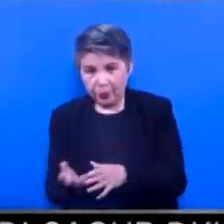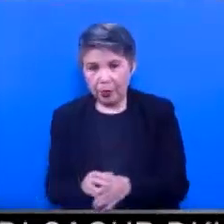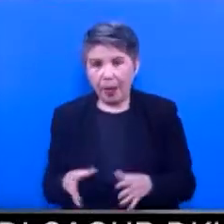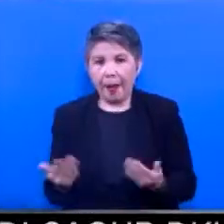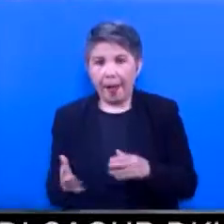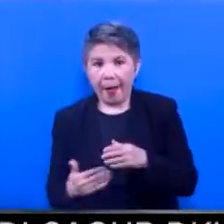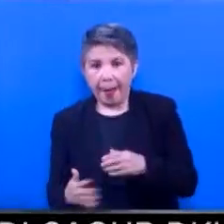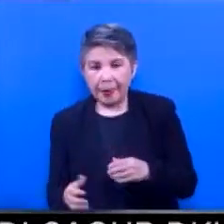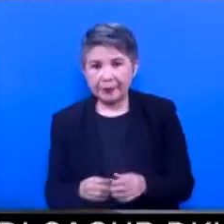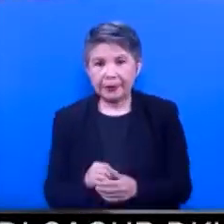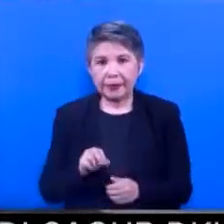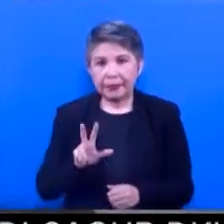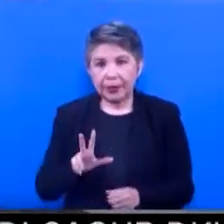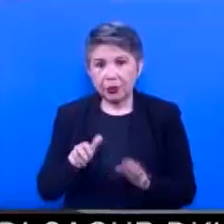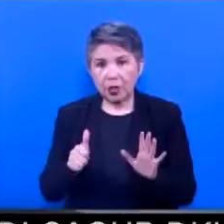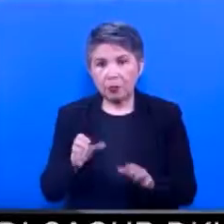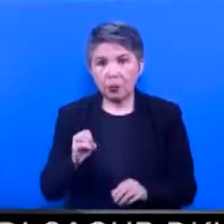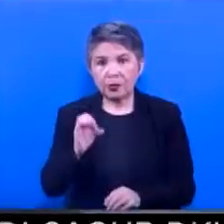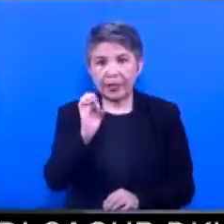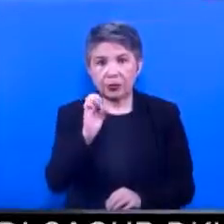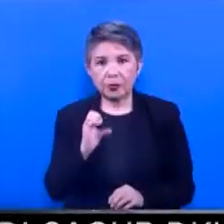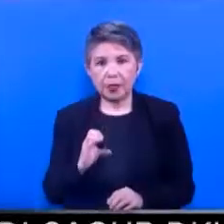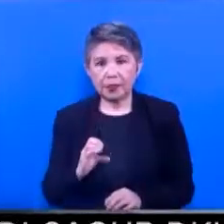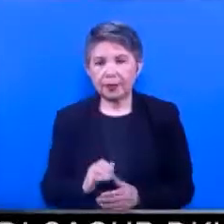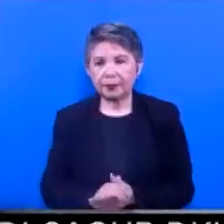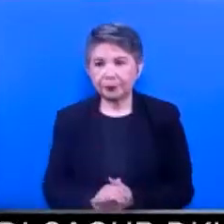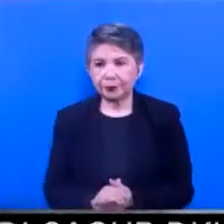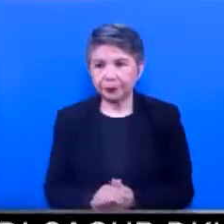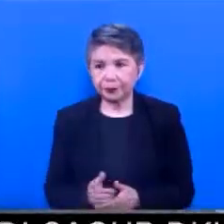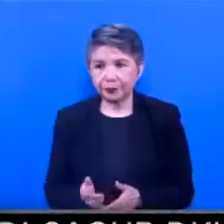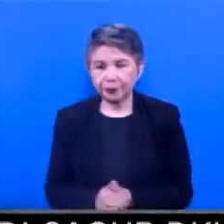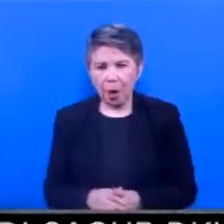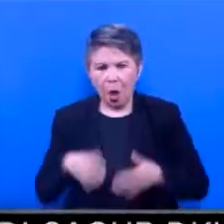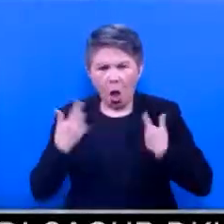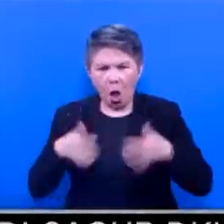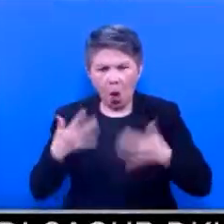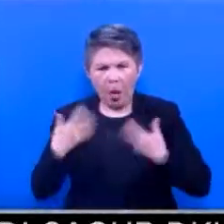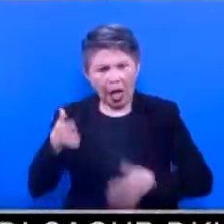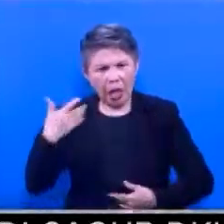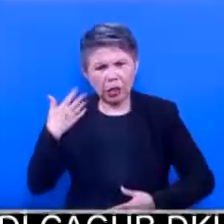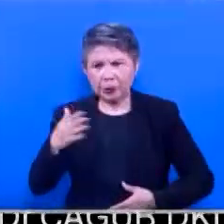Celcius. Tadi saya diajari Pak Suti gini Pak ya caranya ya. Bismillahirrahmanirrahim.